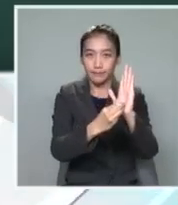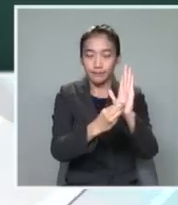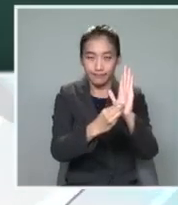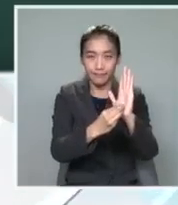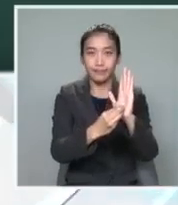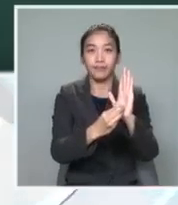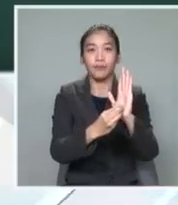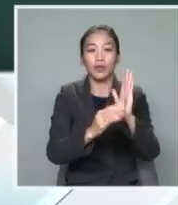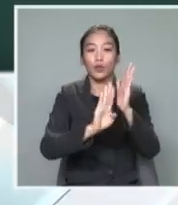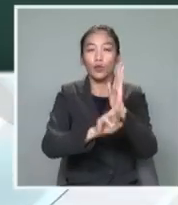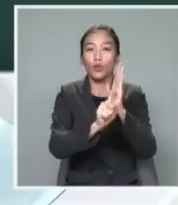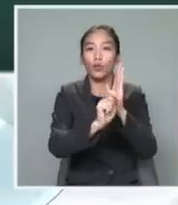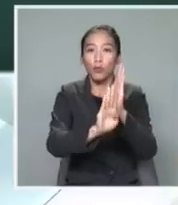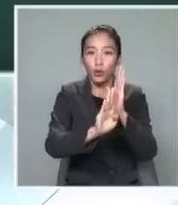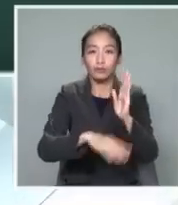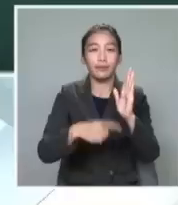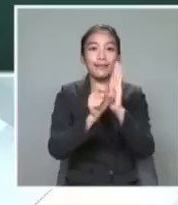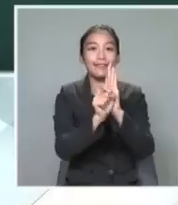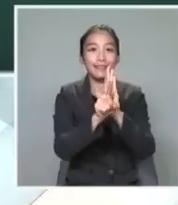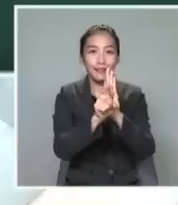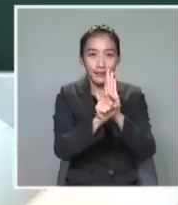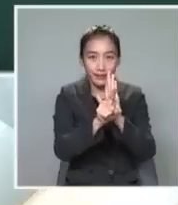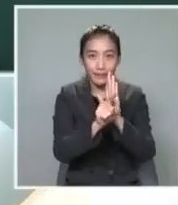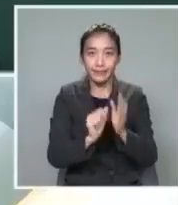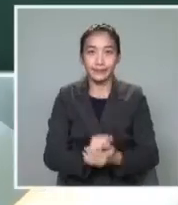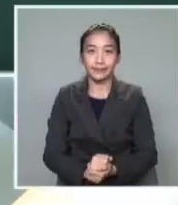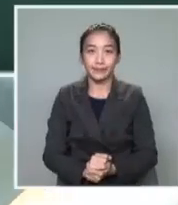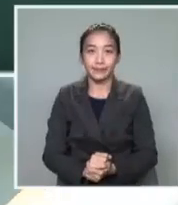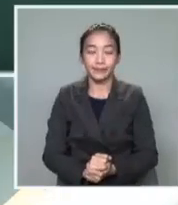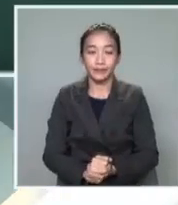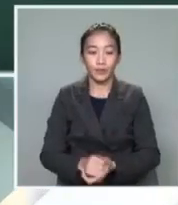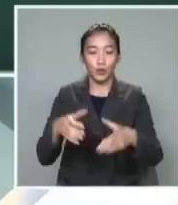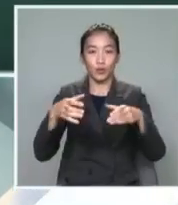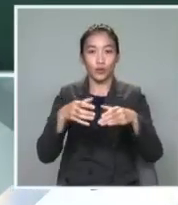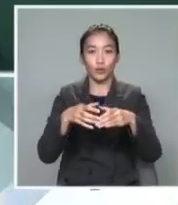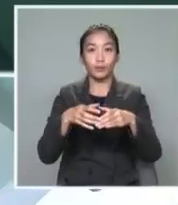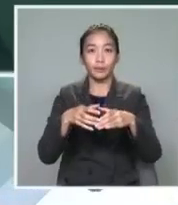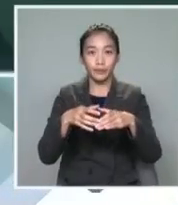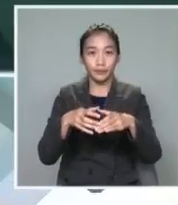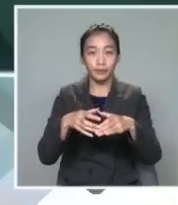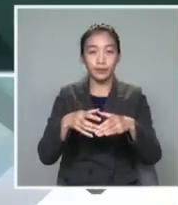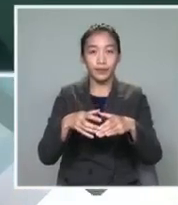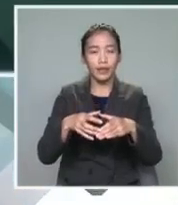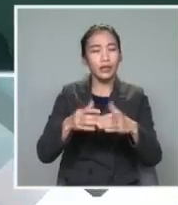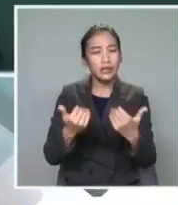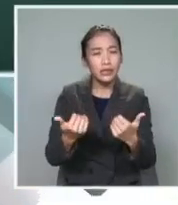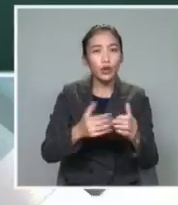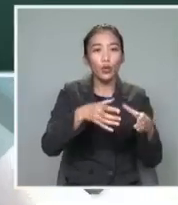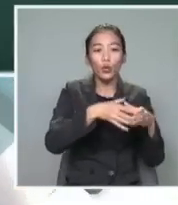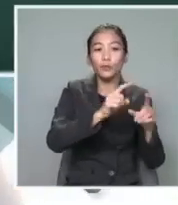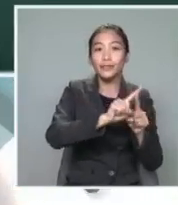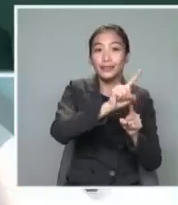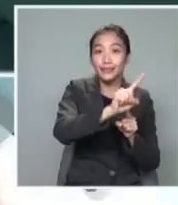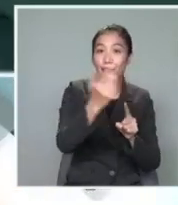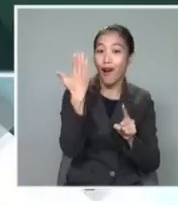ล้วก็อุบลราชธานีศรีสะเกษนะครับกลุ่มที่2นะครับกันทั้งนี้นะครับในกลุ่มที่1เนี่ยที่เราเค